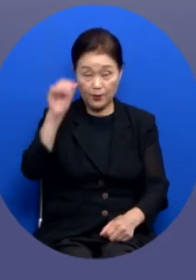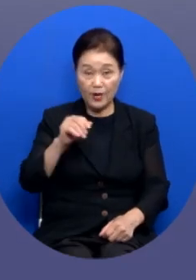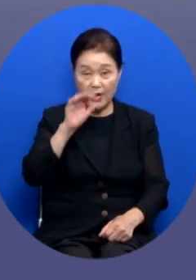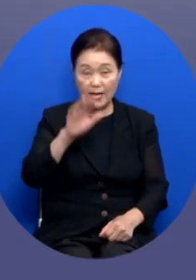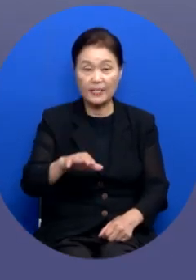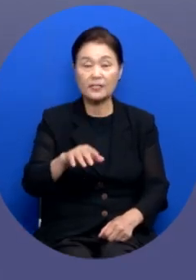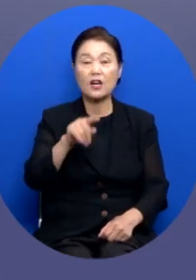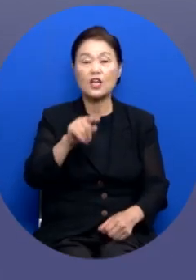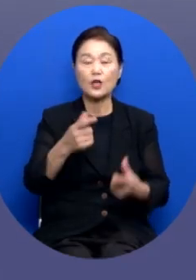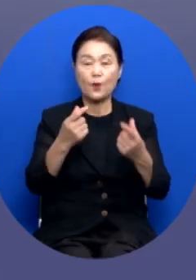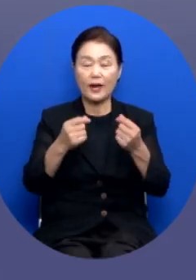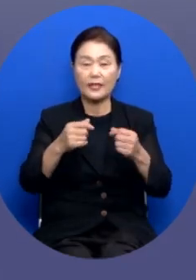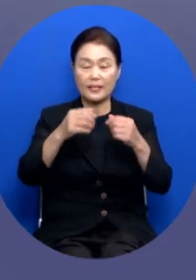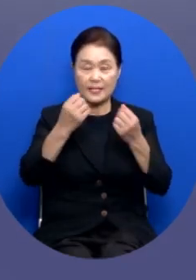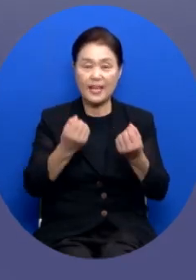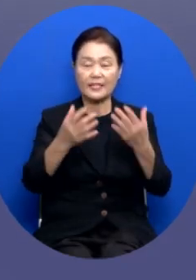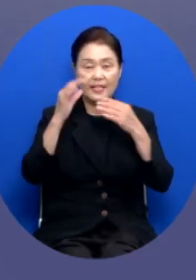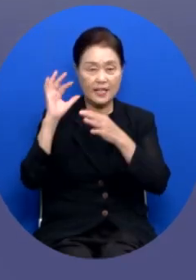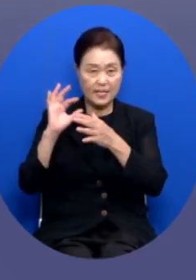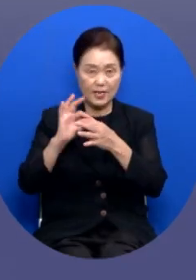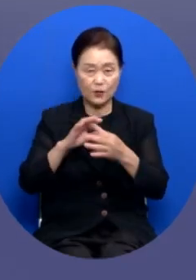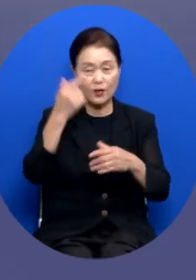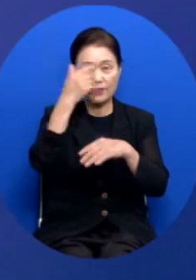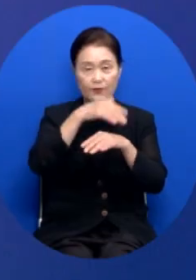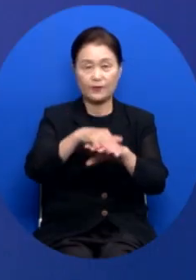듣새기 무브먼트를 이어갈 계획입니다.